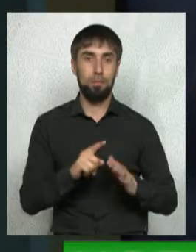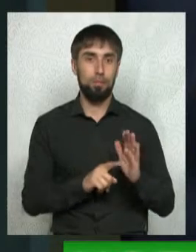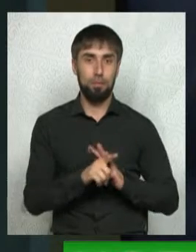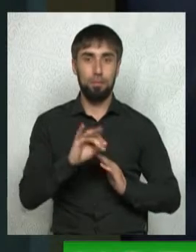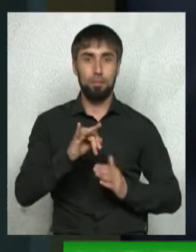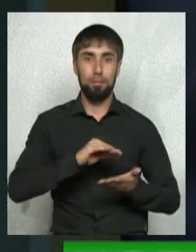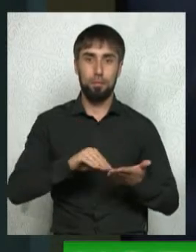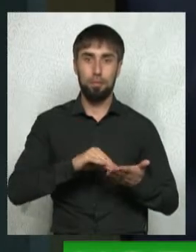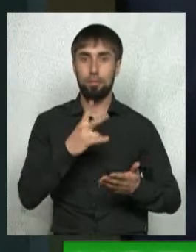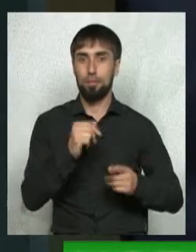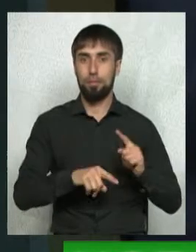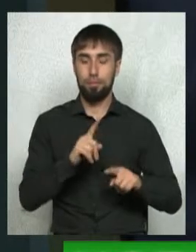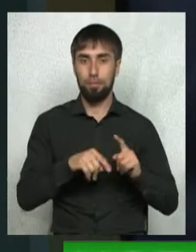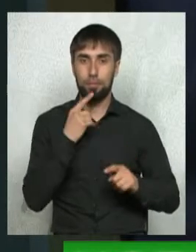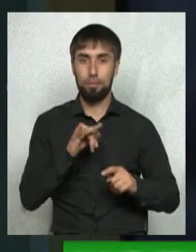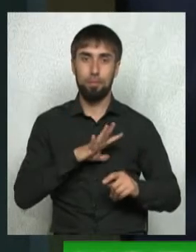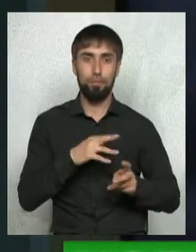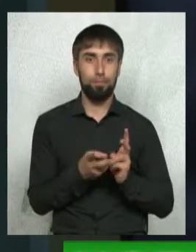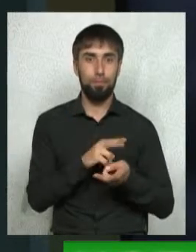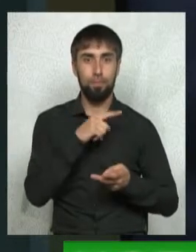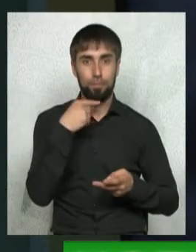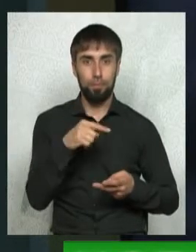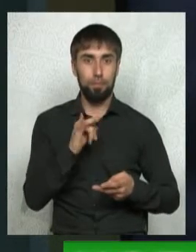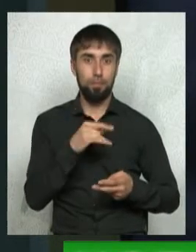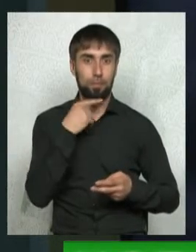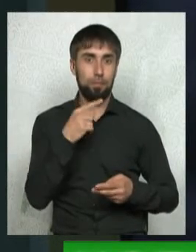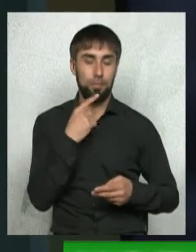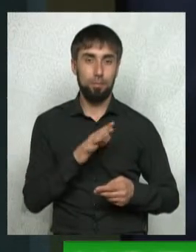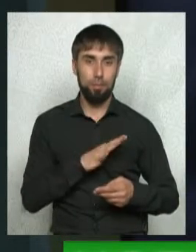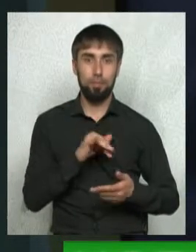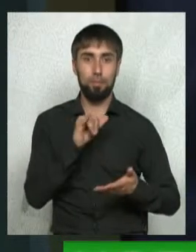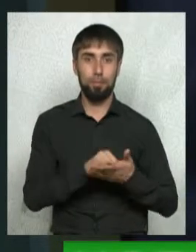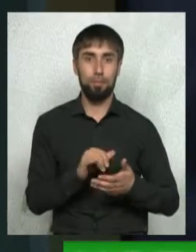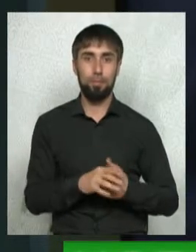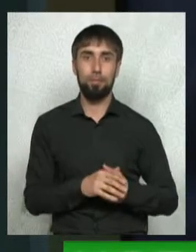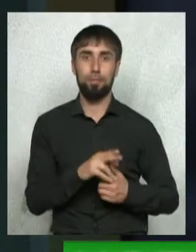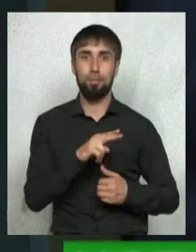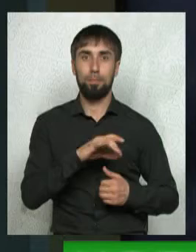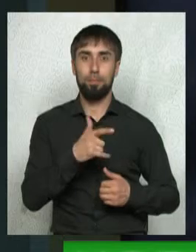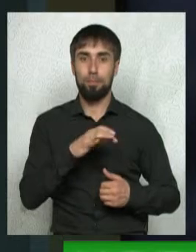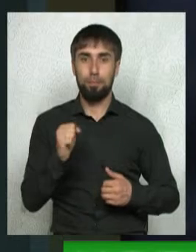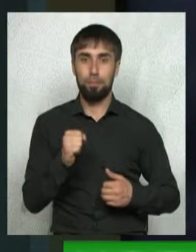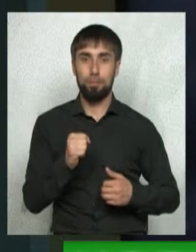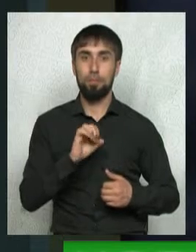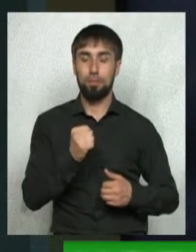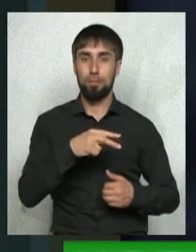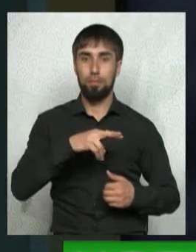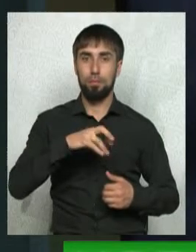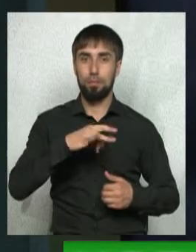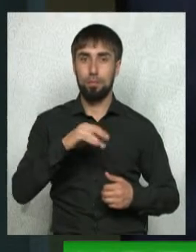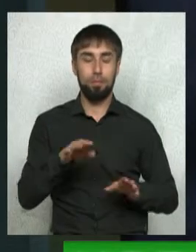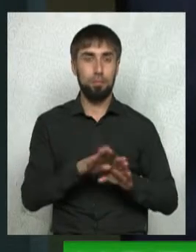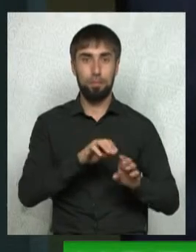была записана на родном языке, потом была переведена на русский, и на русском была поставлена пьеса о легенде.